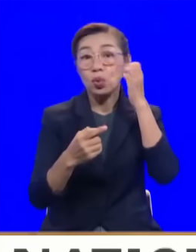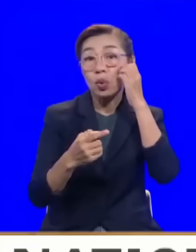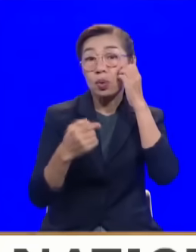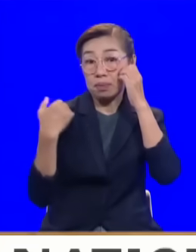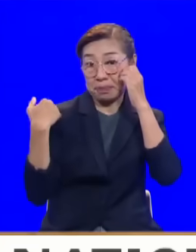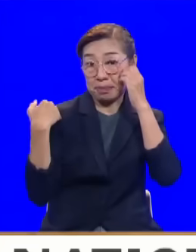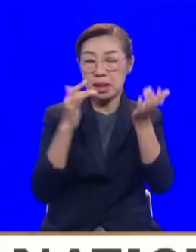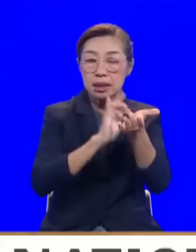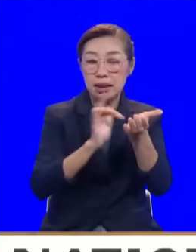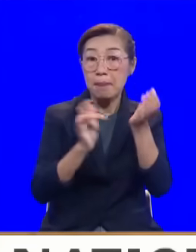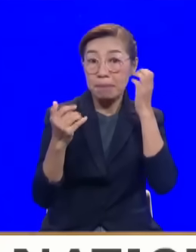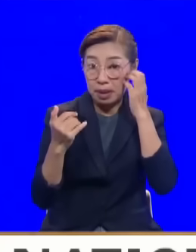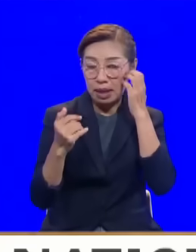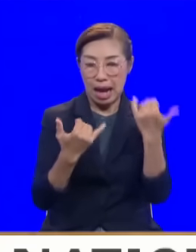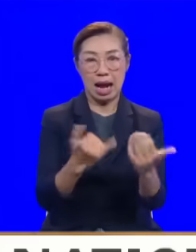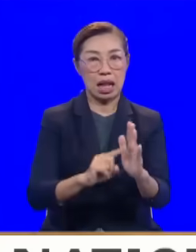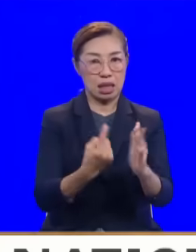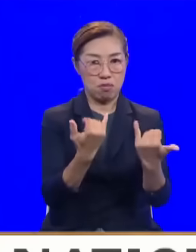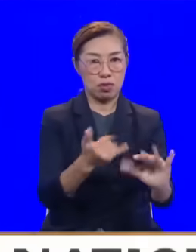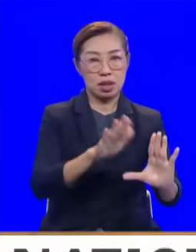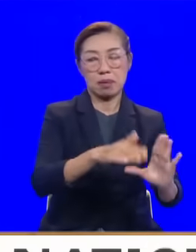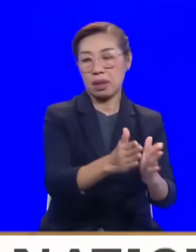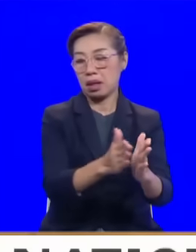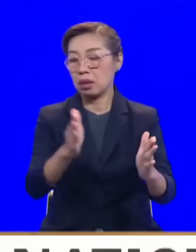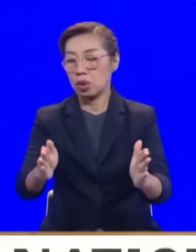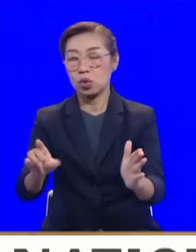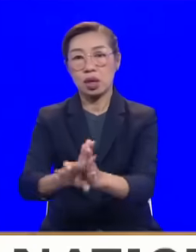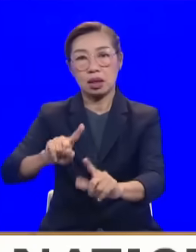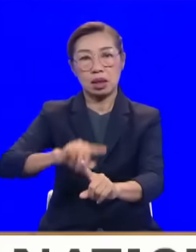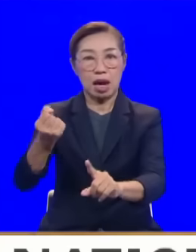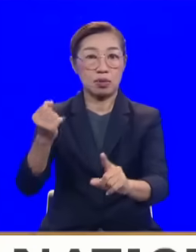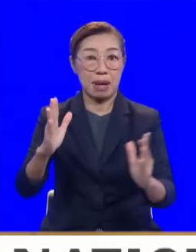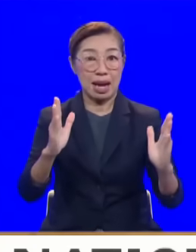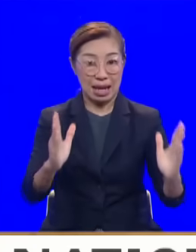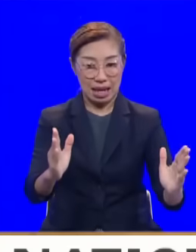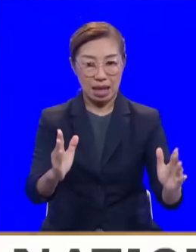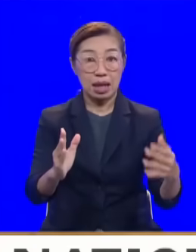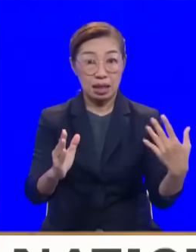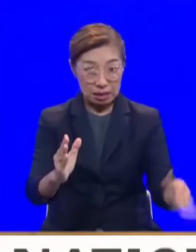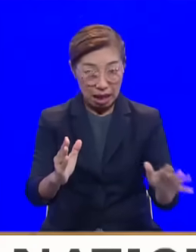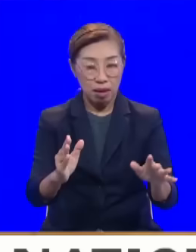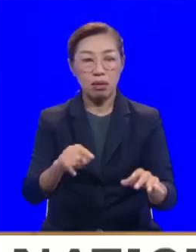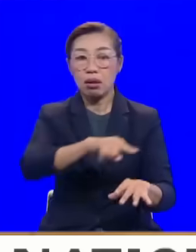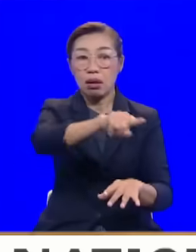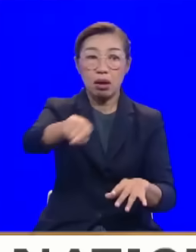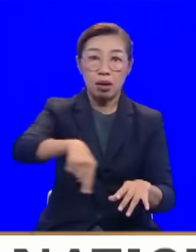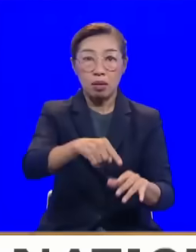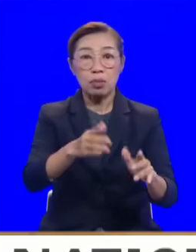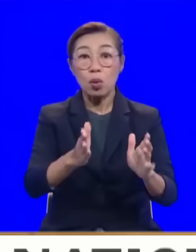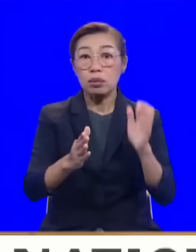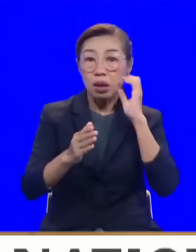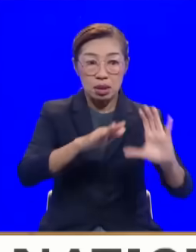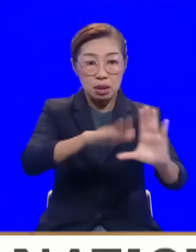นี้นะครับจนกระทั่งถึงวันที่15กันยายนหลังจากนี้เนี่ยเมื่อคนกระจายตัวกันลงทะ